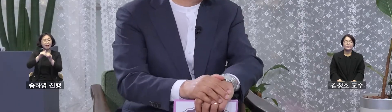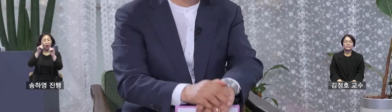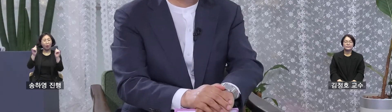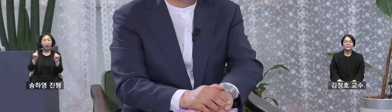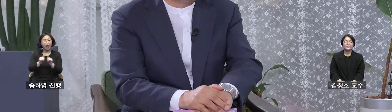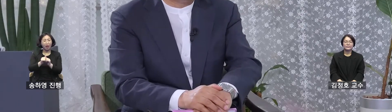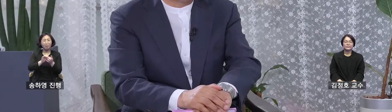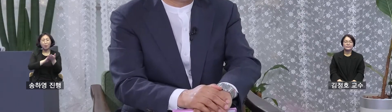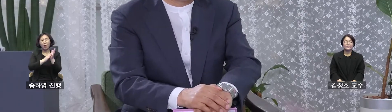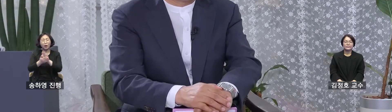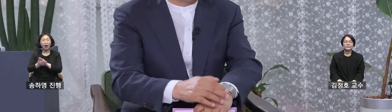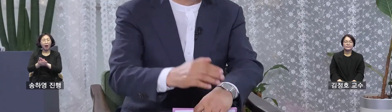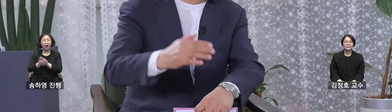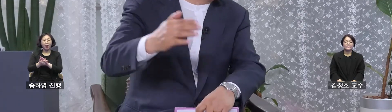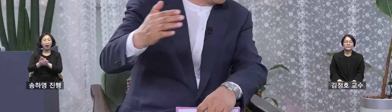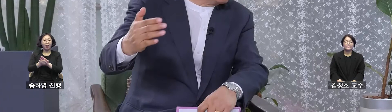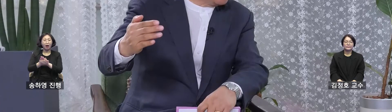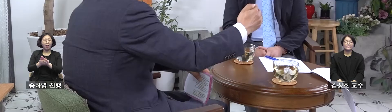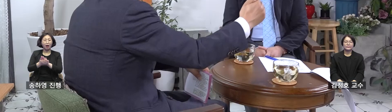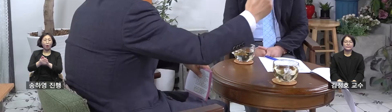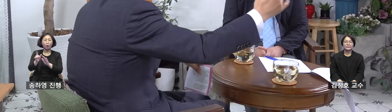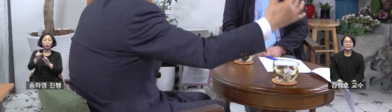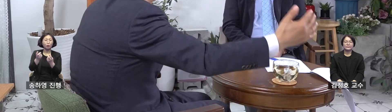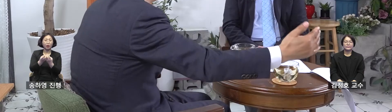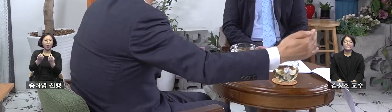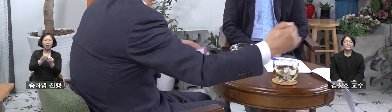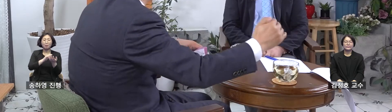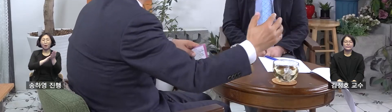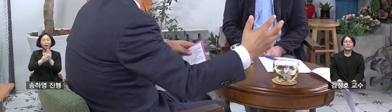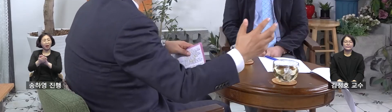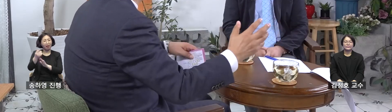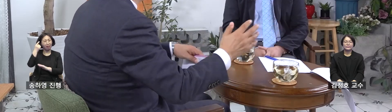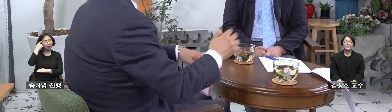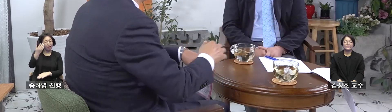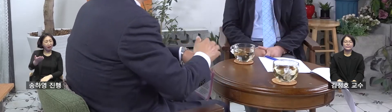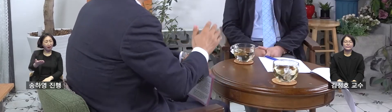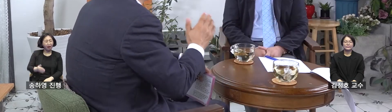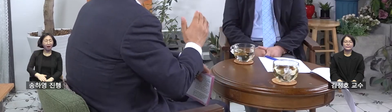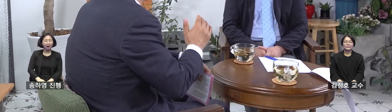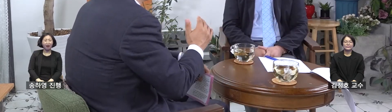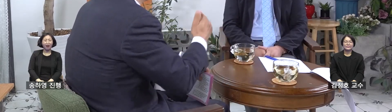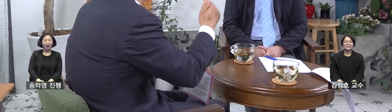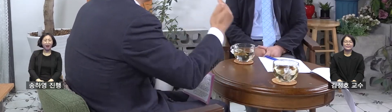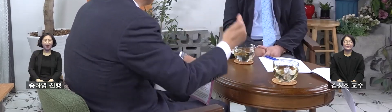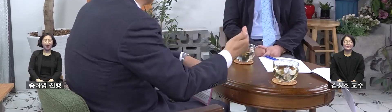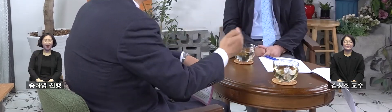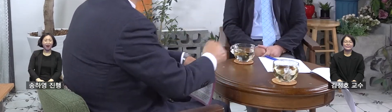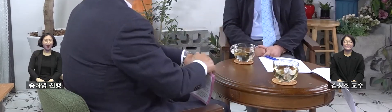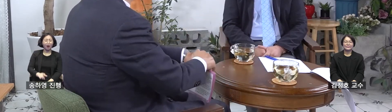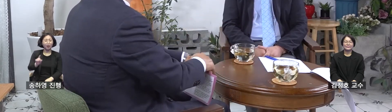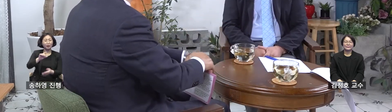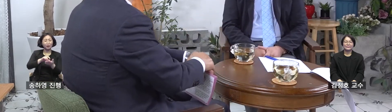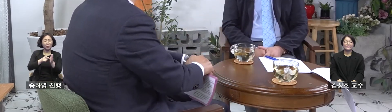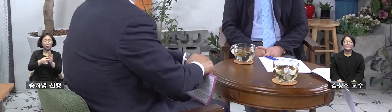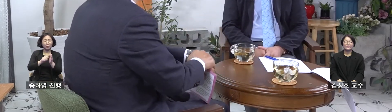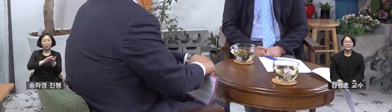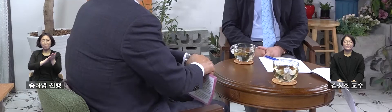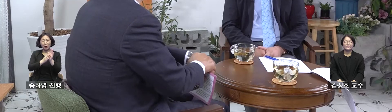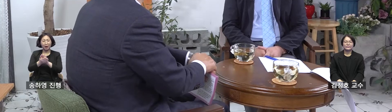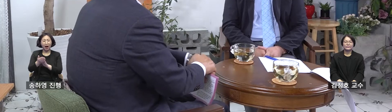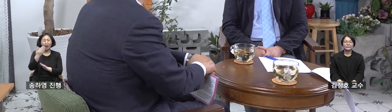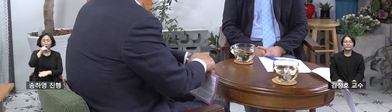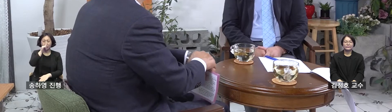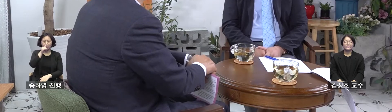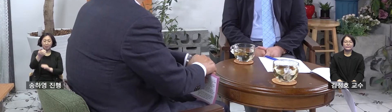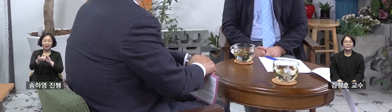네. 어느 정도까지만 한도 끝도 없이 네. 이렇게 하면은 정말 헷갈릴 수 있으니까 어느 정도까지 예측 가능한